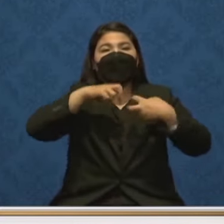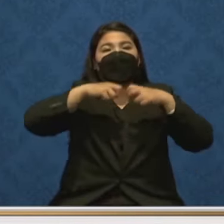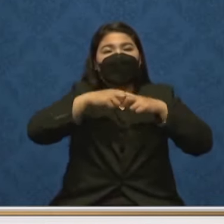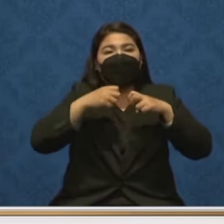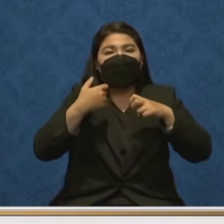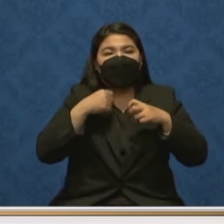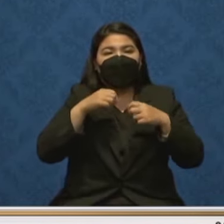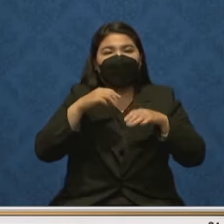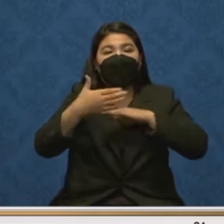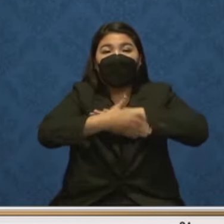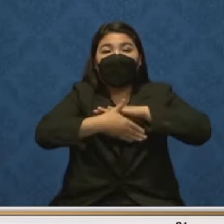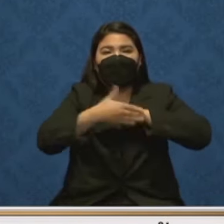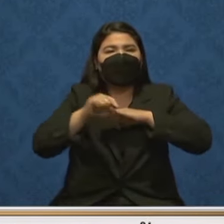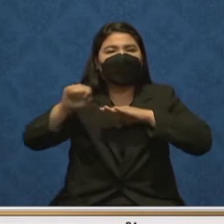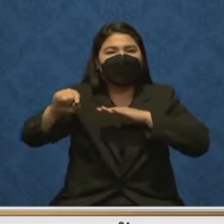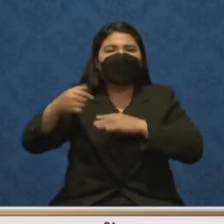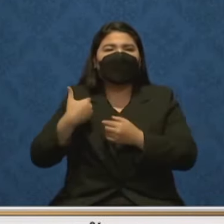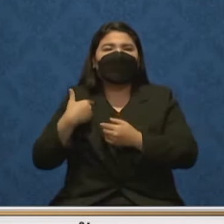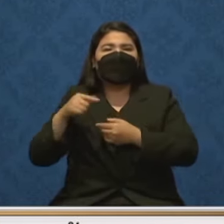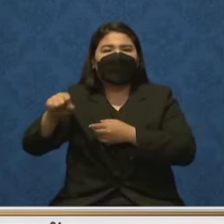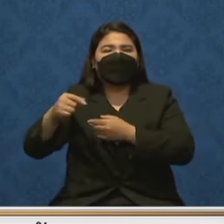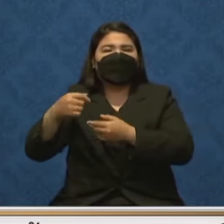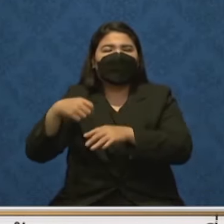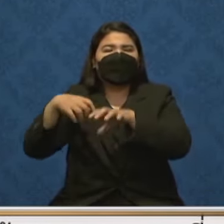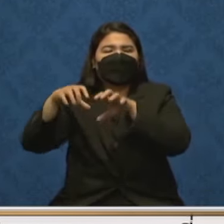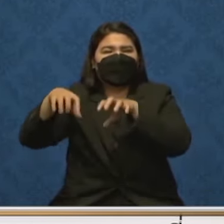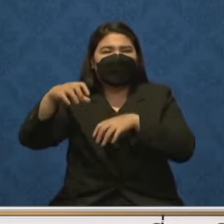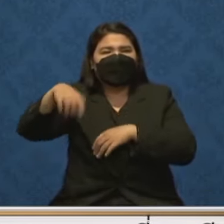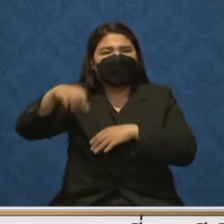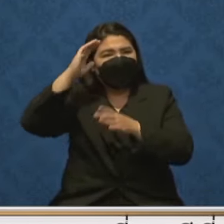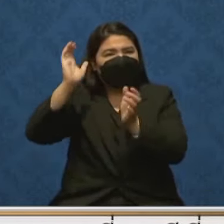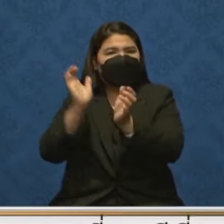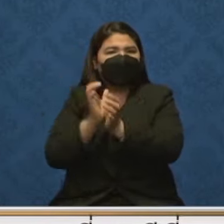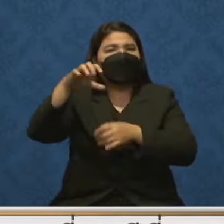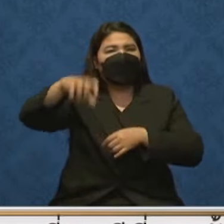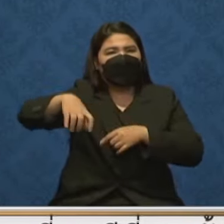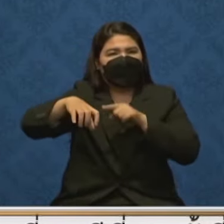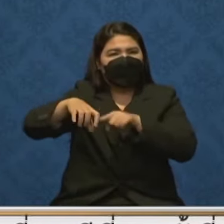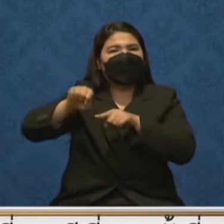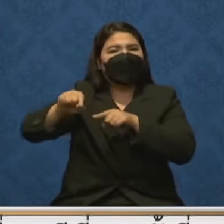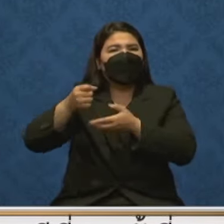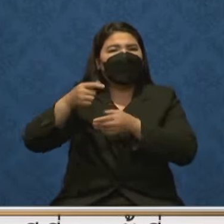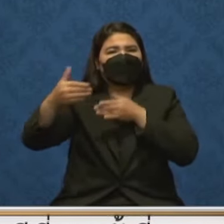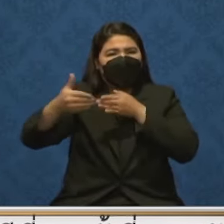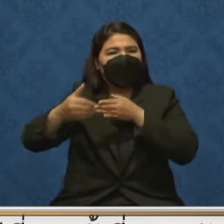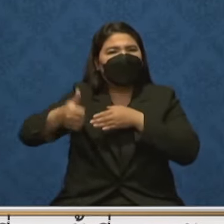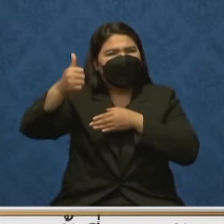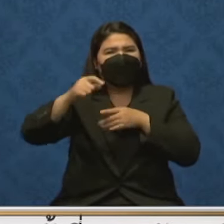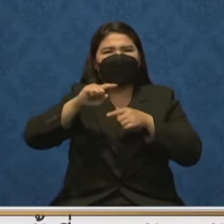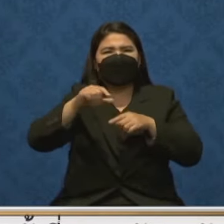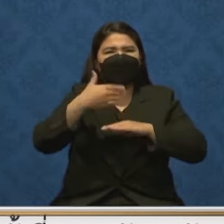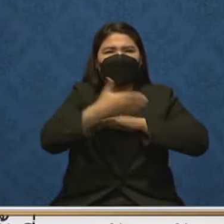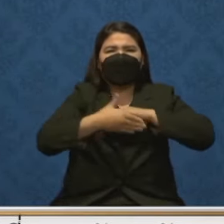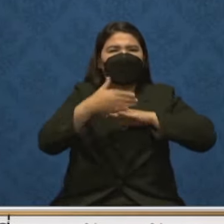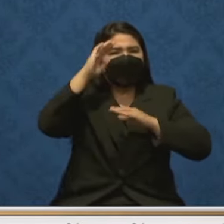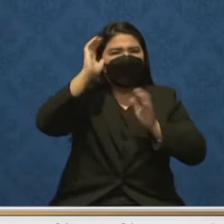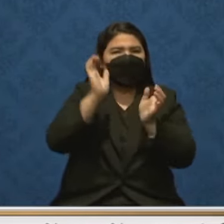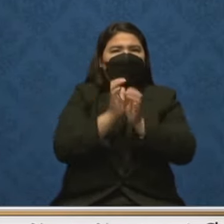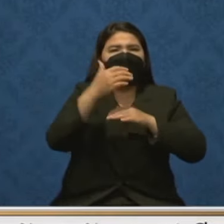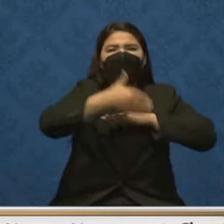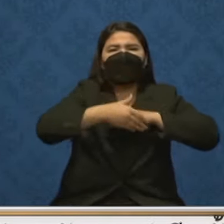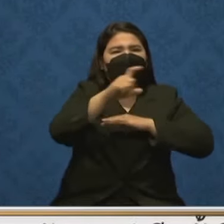ตำรวจในสอนใจสภ.นั้นได้ค่ะไม่จำเป็นต้องใช้ตำรวจรถไฟนะคะส่วนกอรมนที่มีที่ทำการขอบอยู่